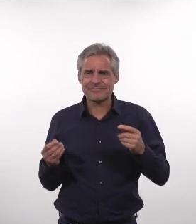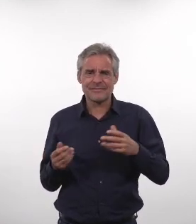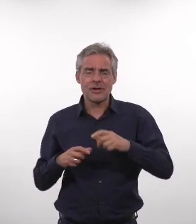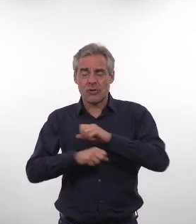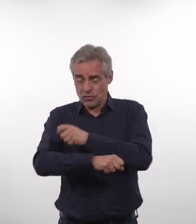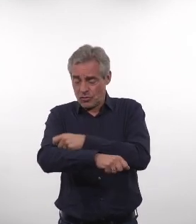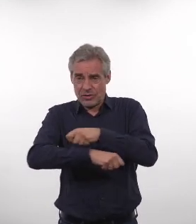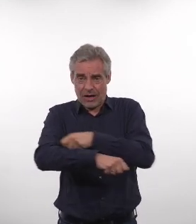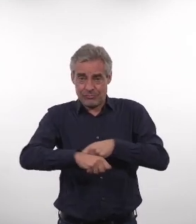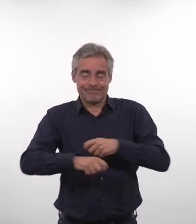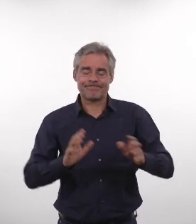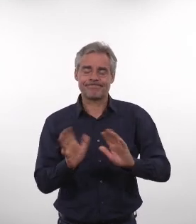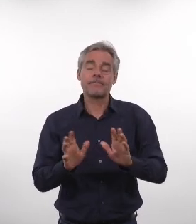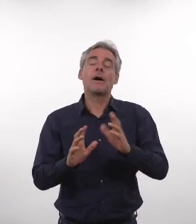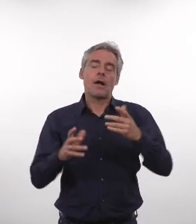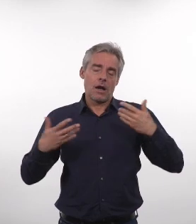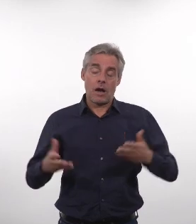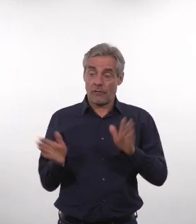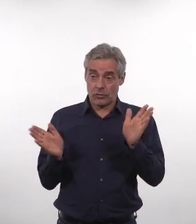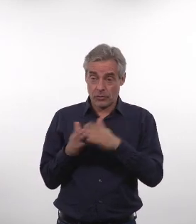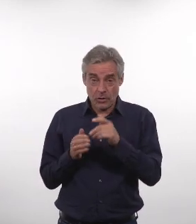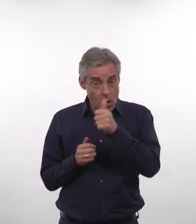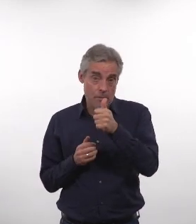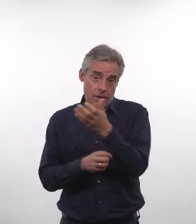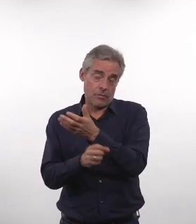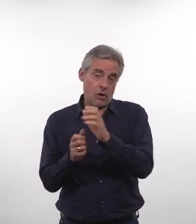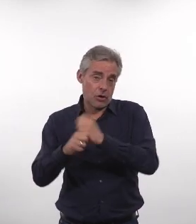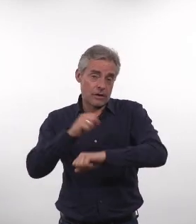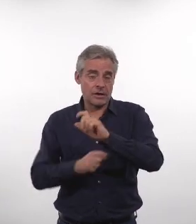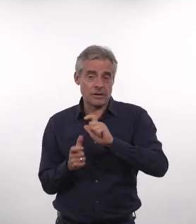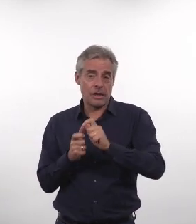garrot, et on va leur demander de mettre en place un protocole